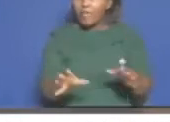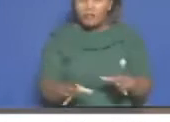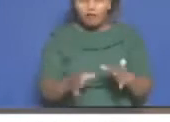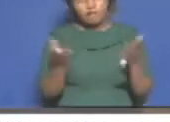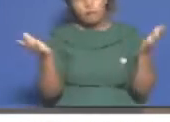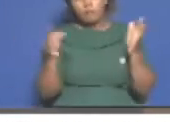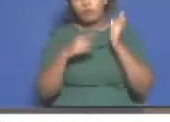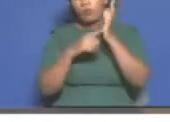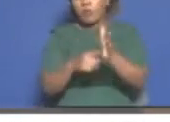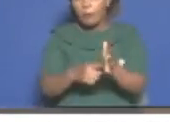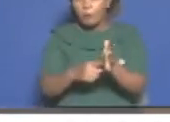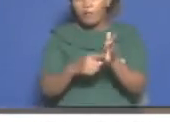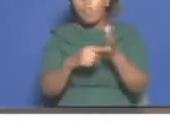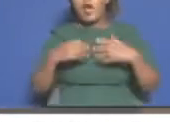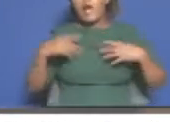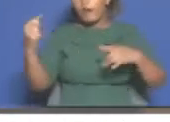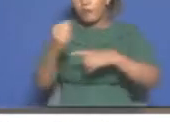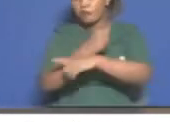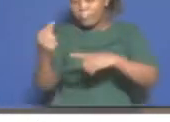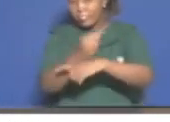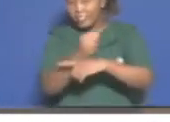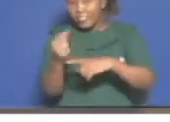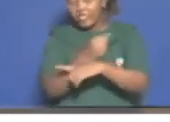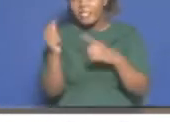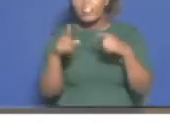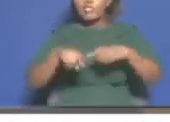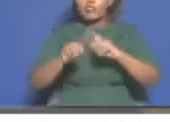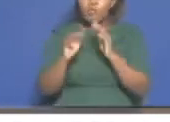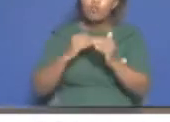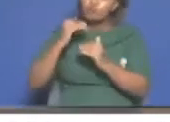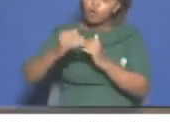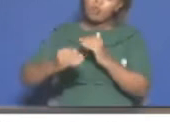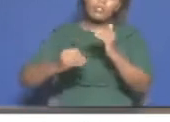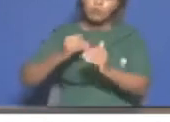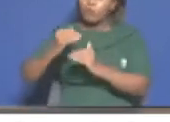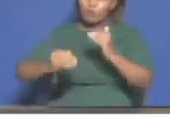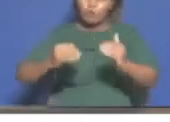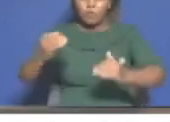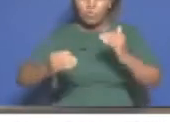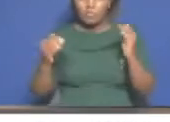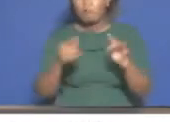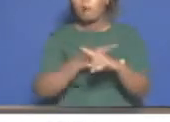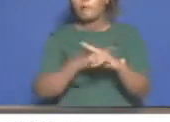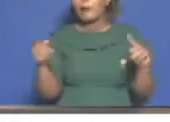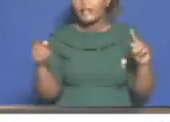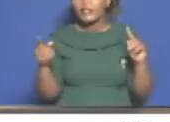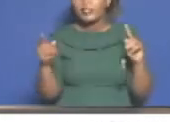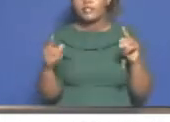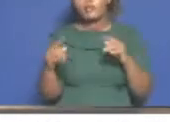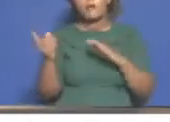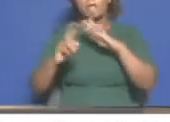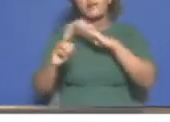for example, kuna what we call training and induction, anapitishwa katika hizo vitengo. Lakini wizara ya